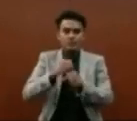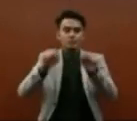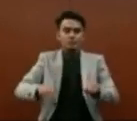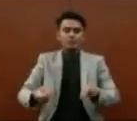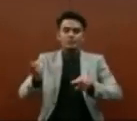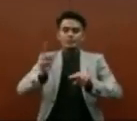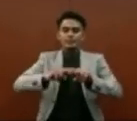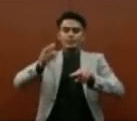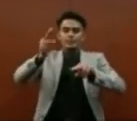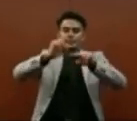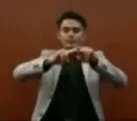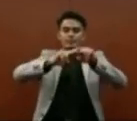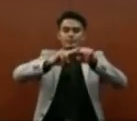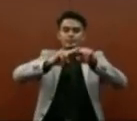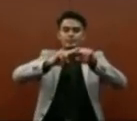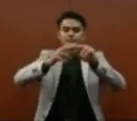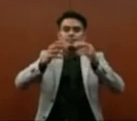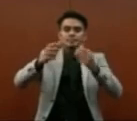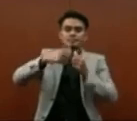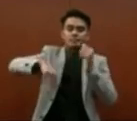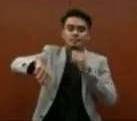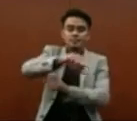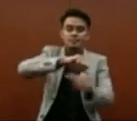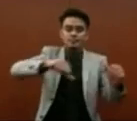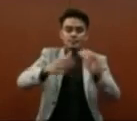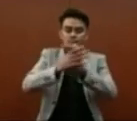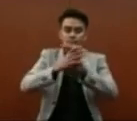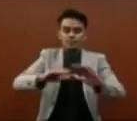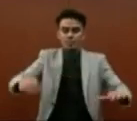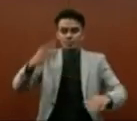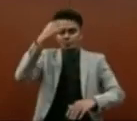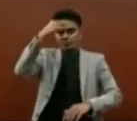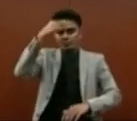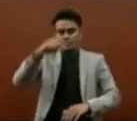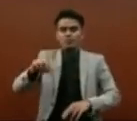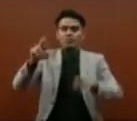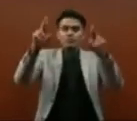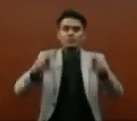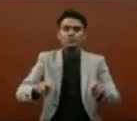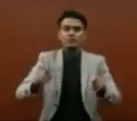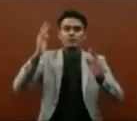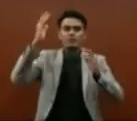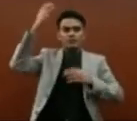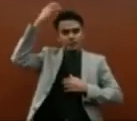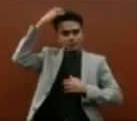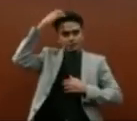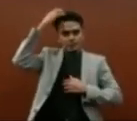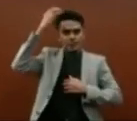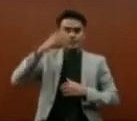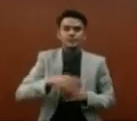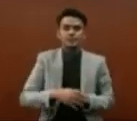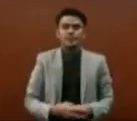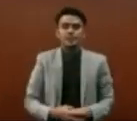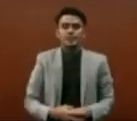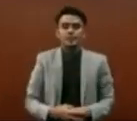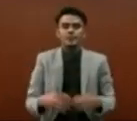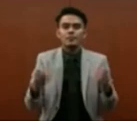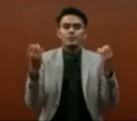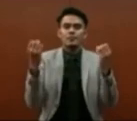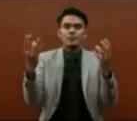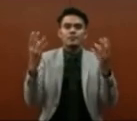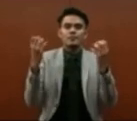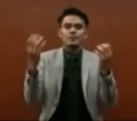meningkatkan jaringan keselamatan sosok baterai selama Hai yang Mama tuh spike Hai banyak